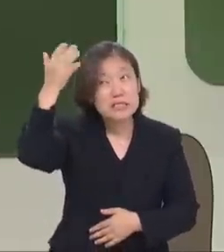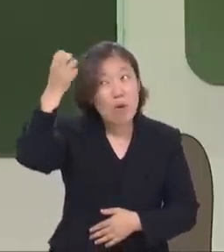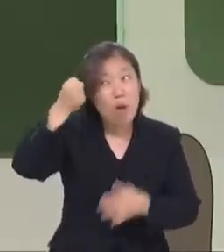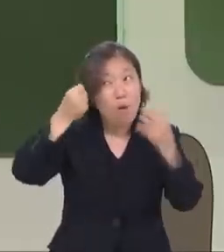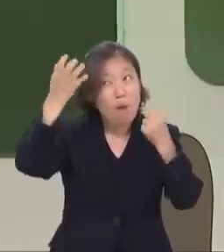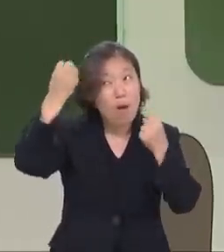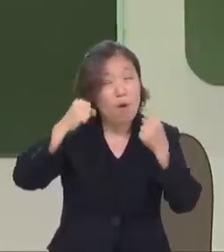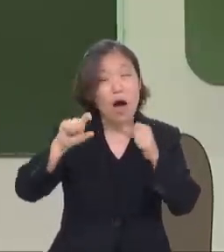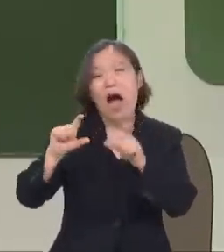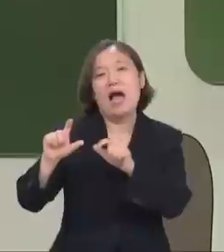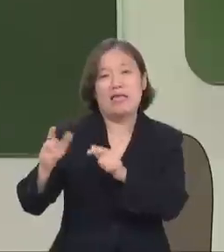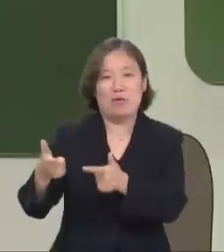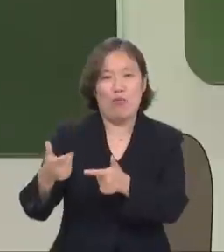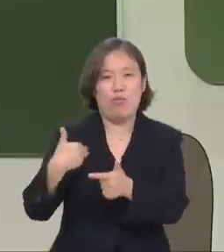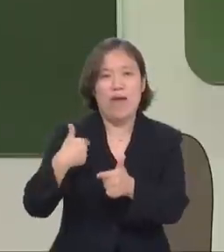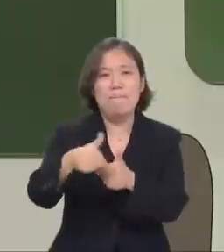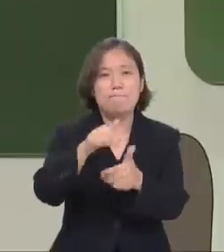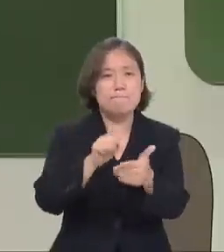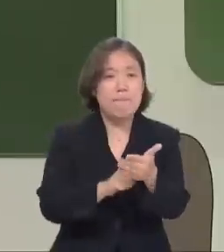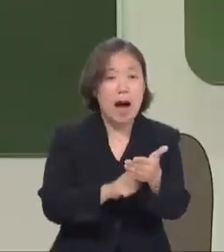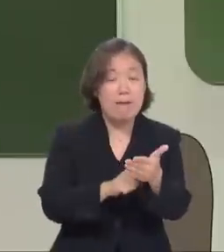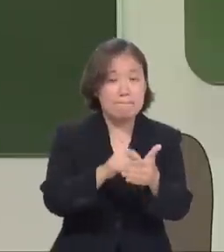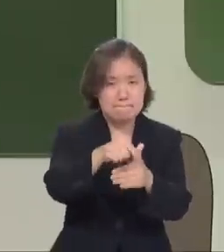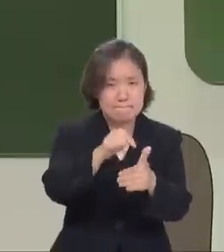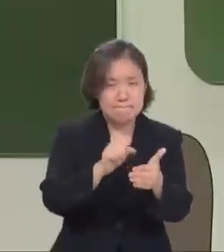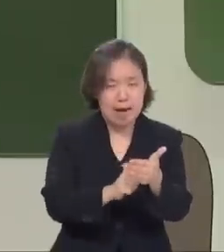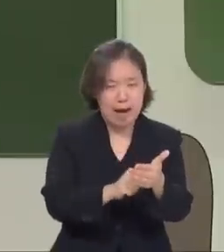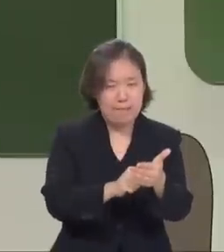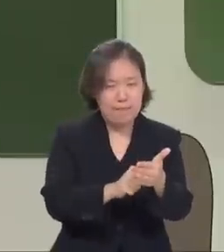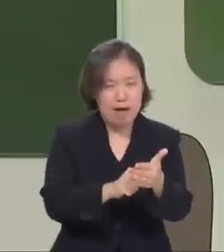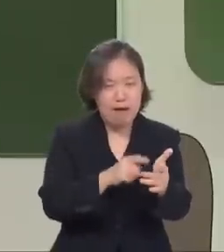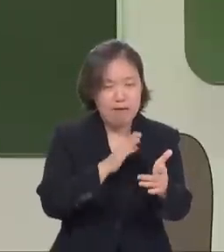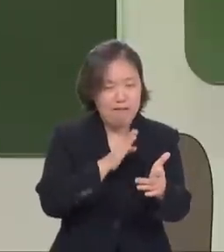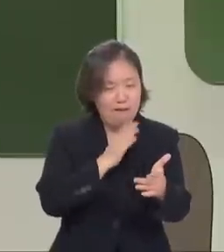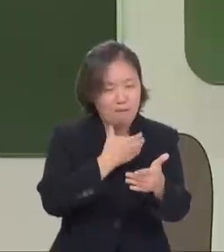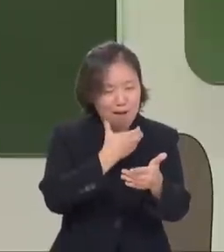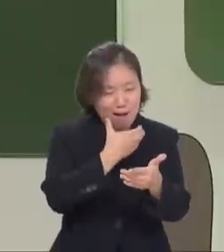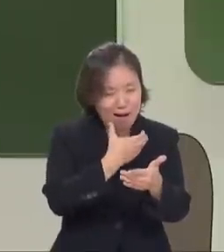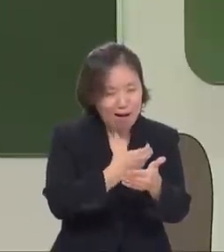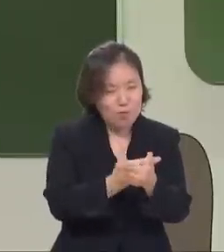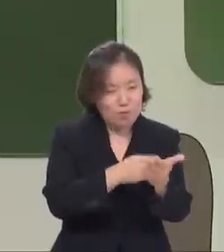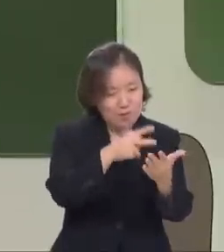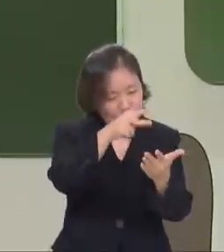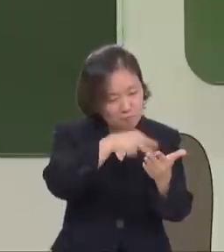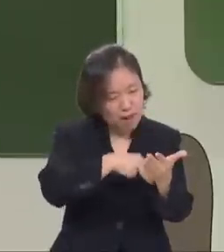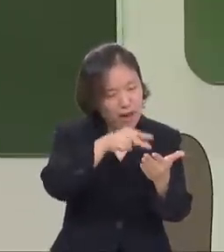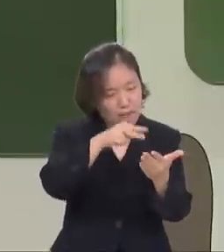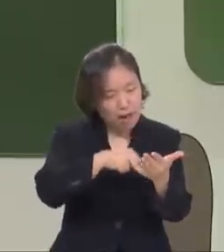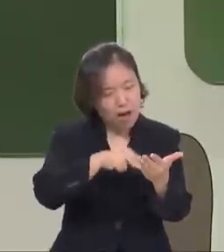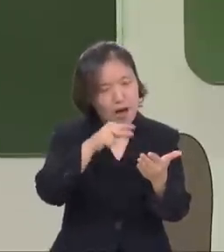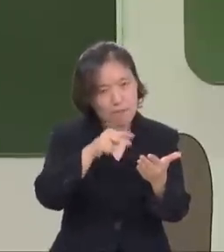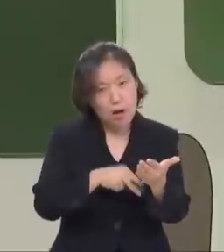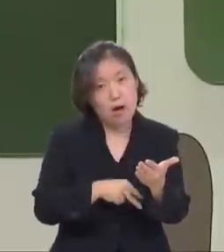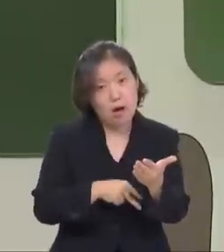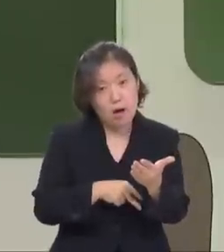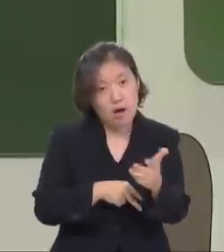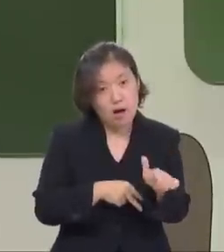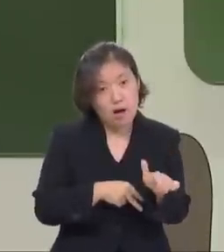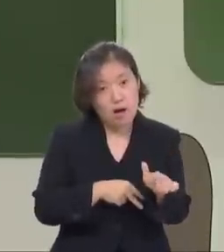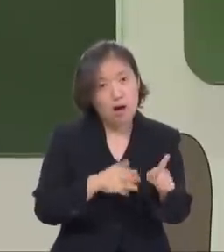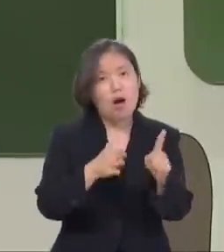눈으로만 봤다면 이제 마음으로 마음으로 부처님의 말씀을 되새기면서 부처님의 경전을